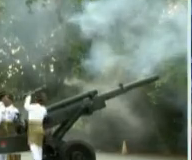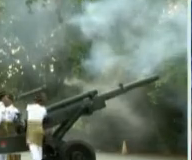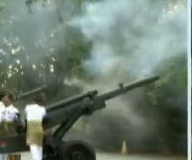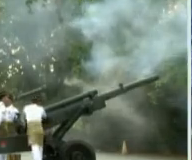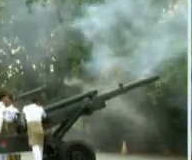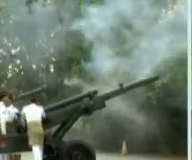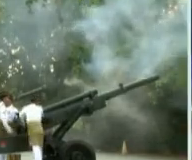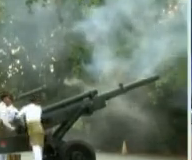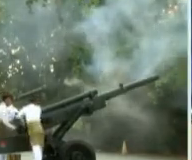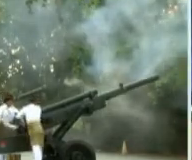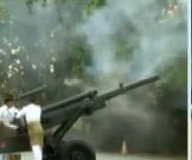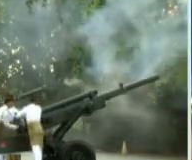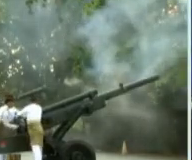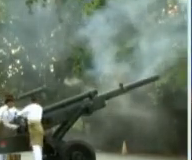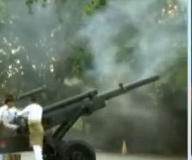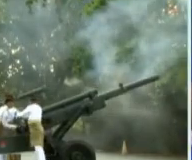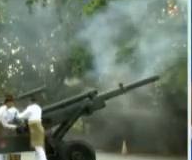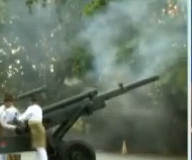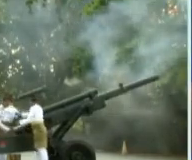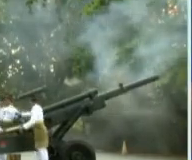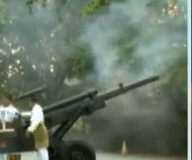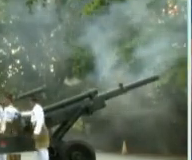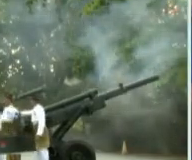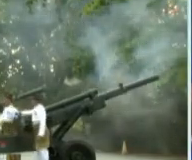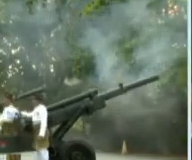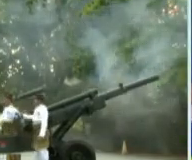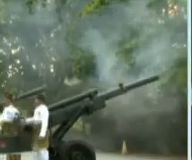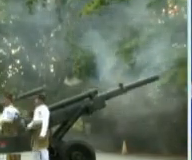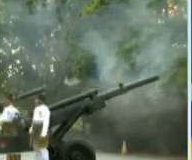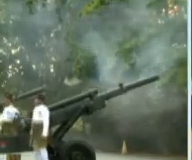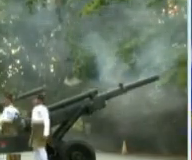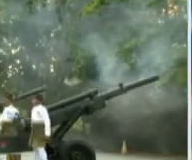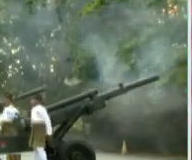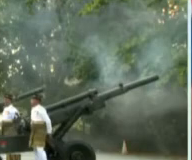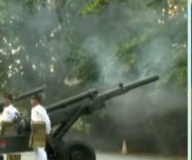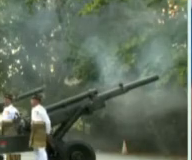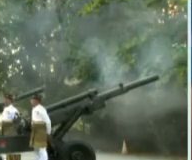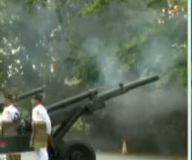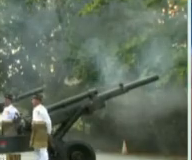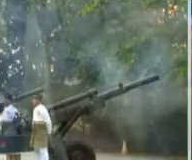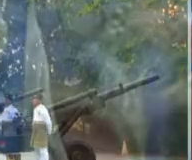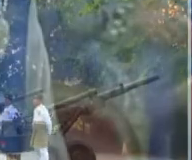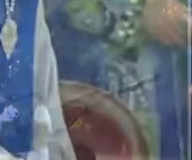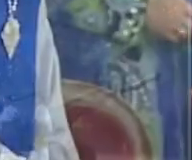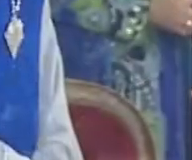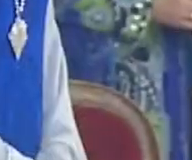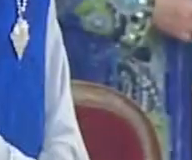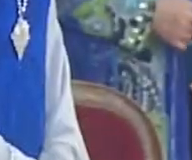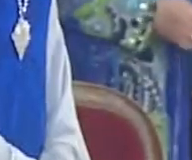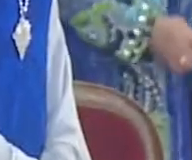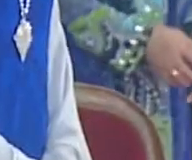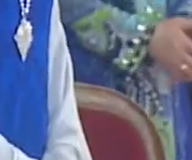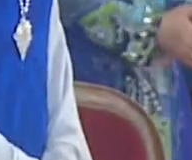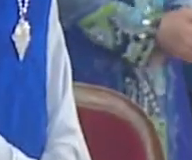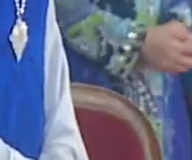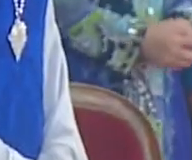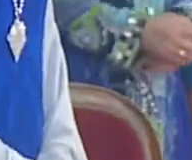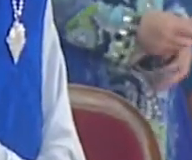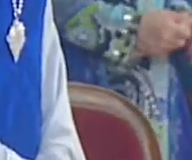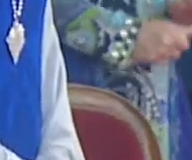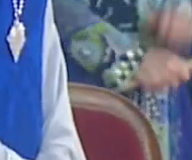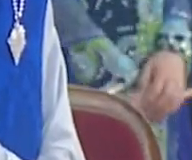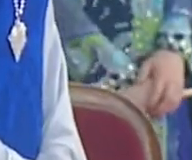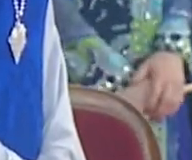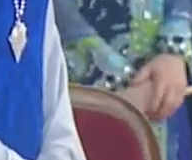Dimohon div-div kehormat dan hadirin terus berdiri hormat dan sama-sama menyanyikan lagu tema